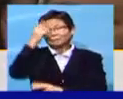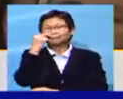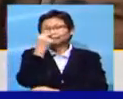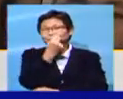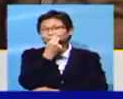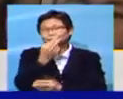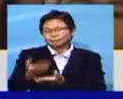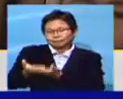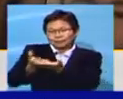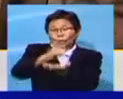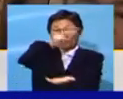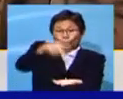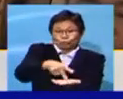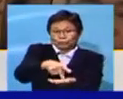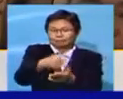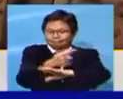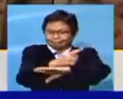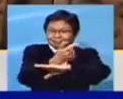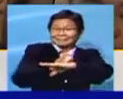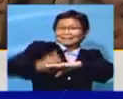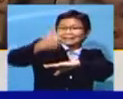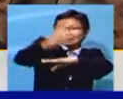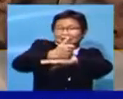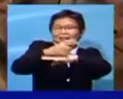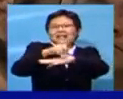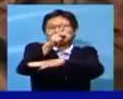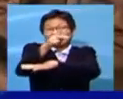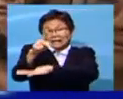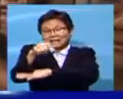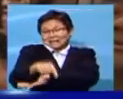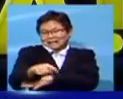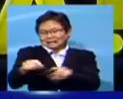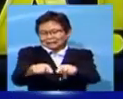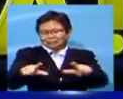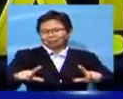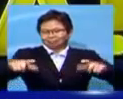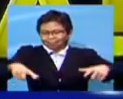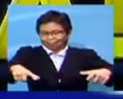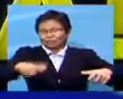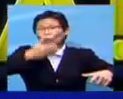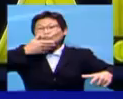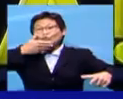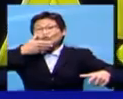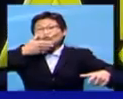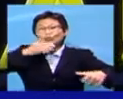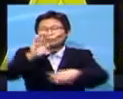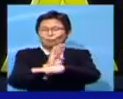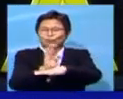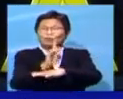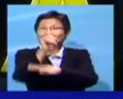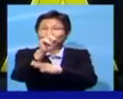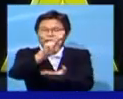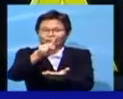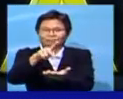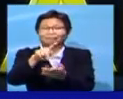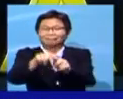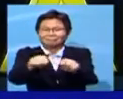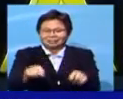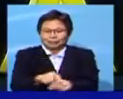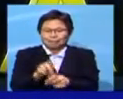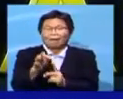Najib mencadangkan pusat itu diwujudkan di Kota Kinabalu sebagai lokasi generasi muda Berniaga di satu tempat khas seperti